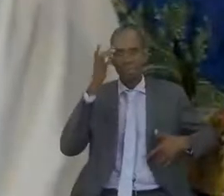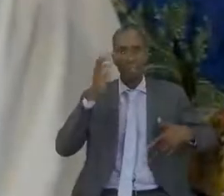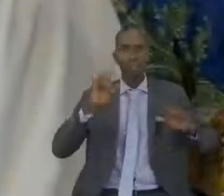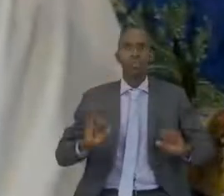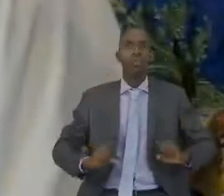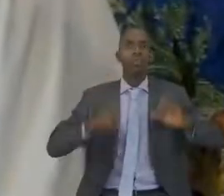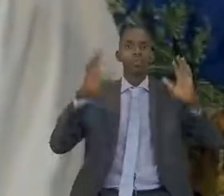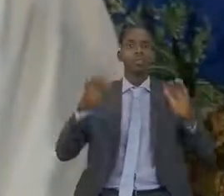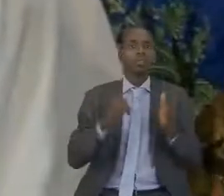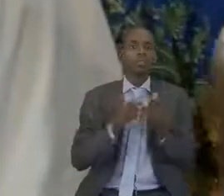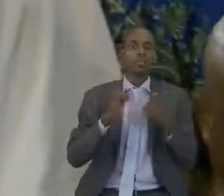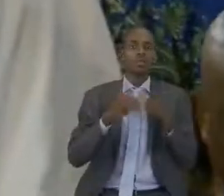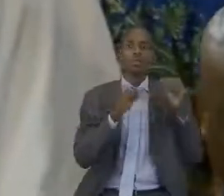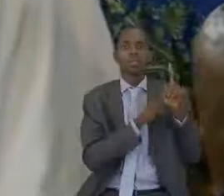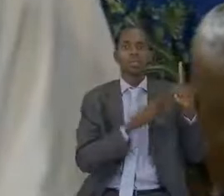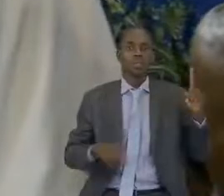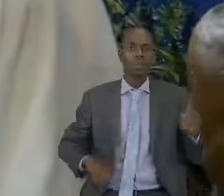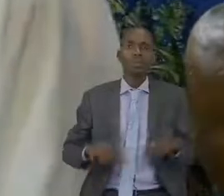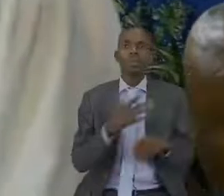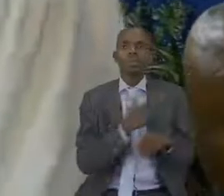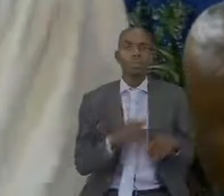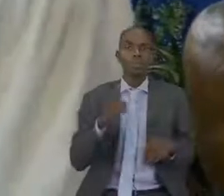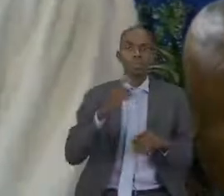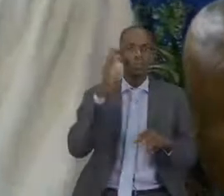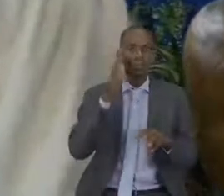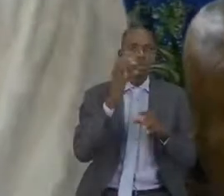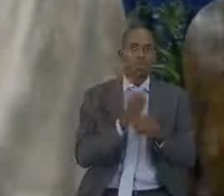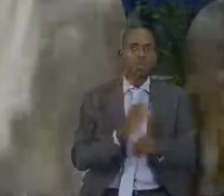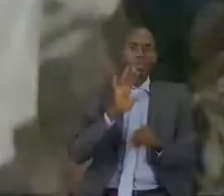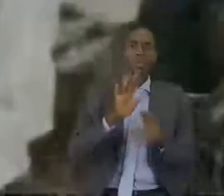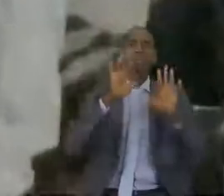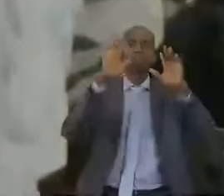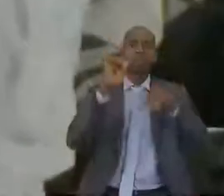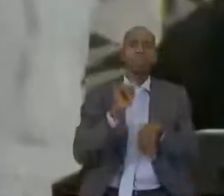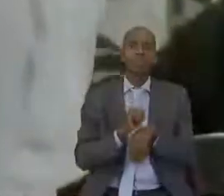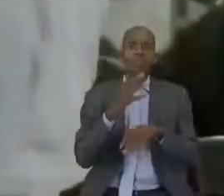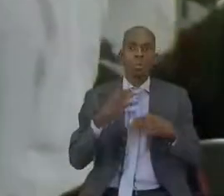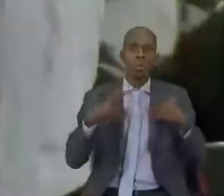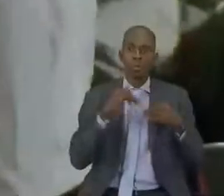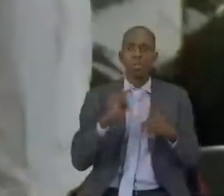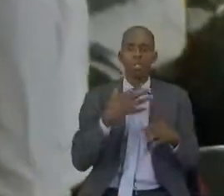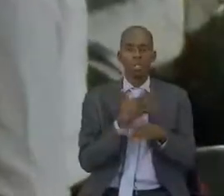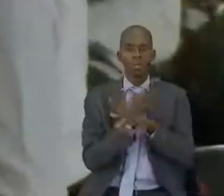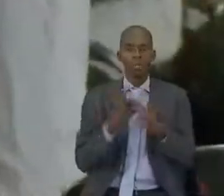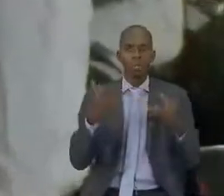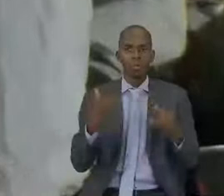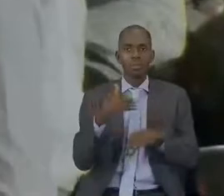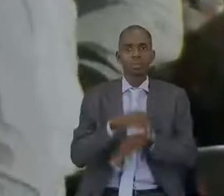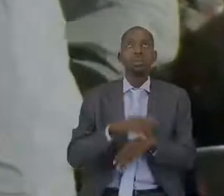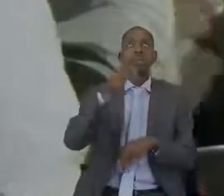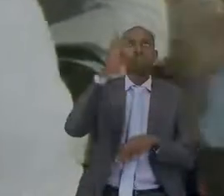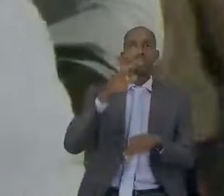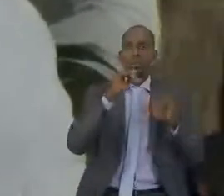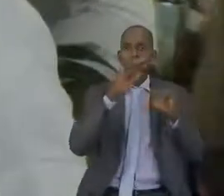confiés au Seigneur pour que votre miracle de guérison et de délivrance vous parvienne. Que Dieu vous bénisse.